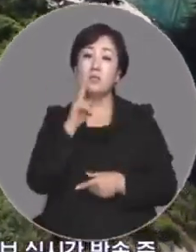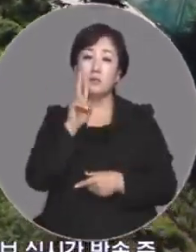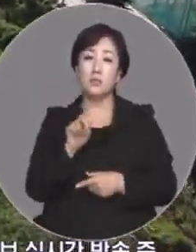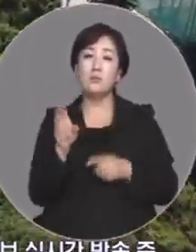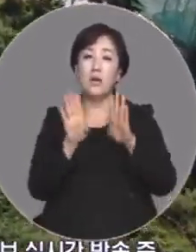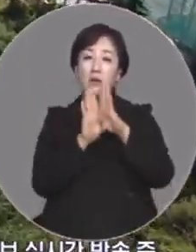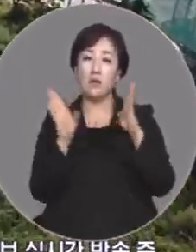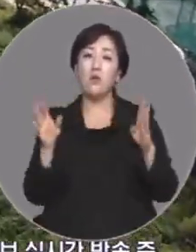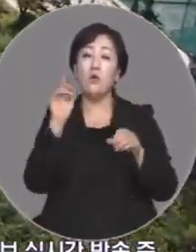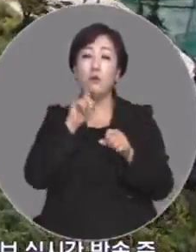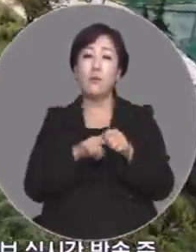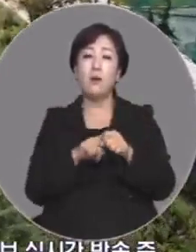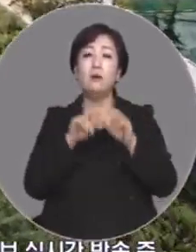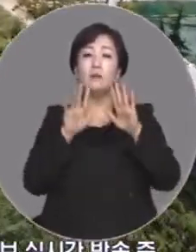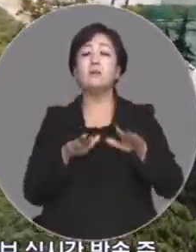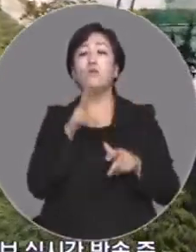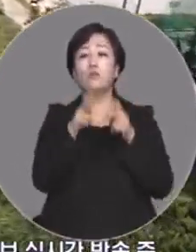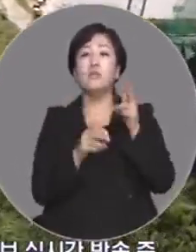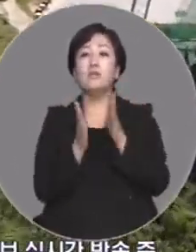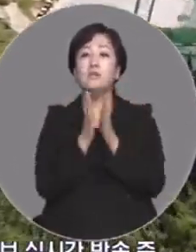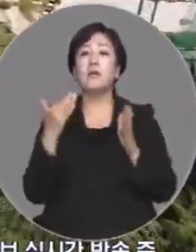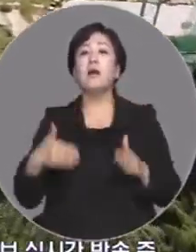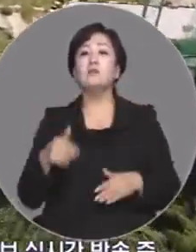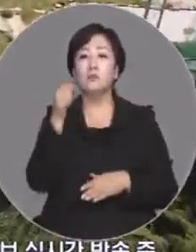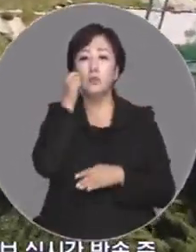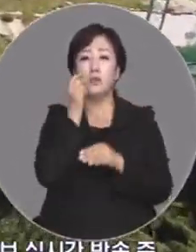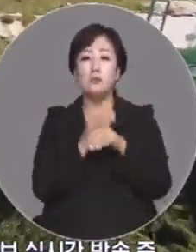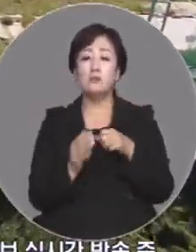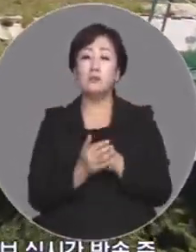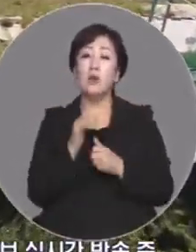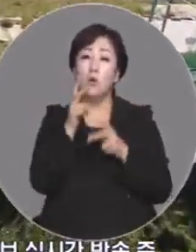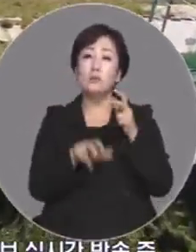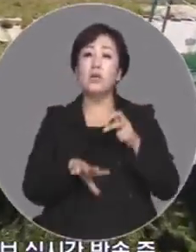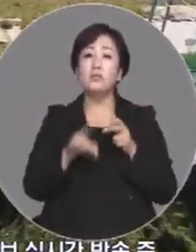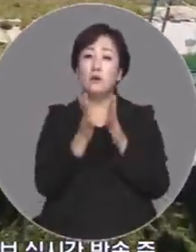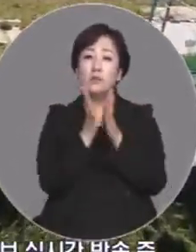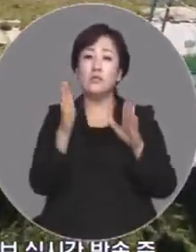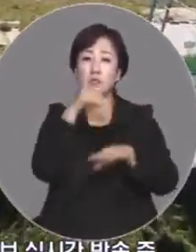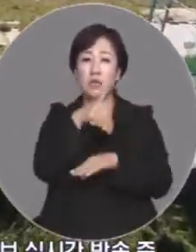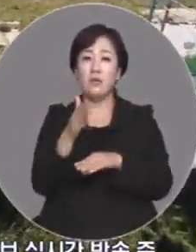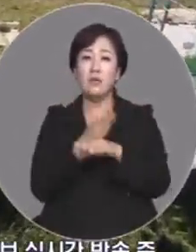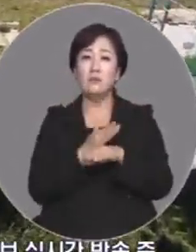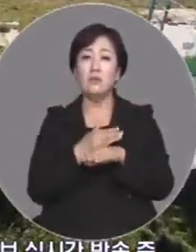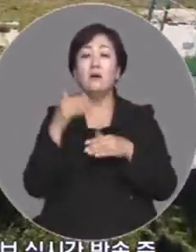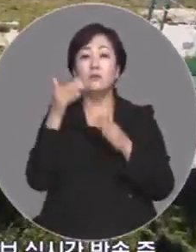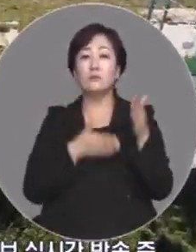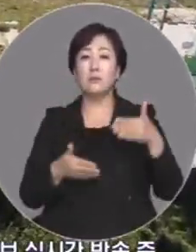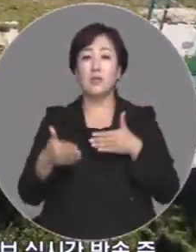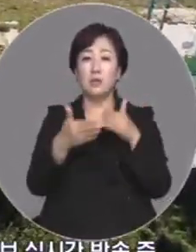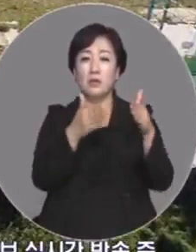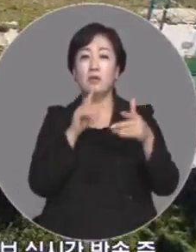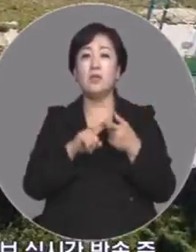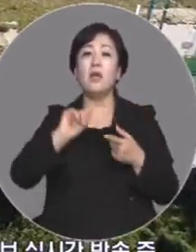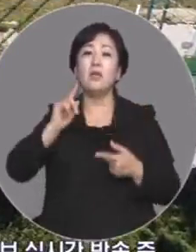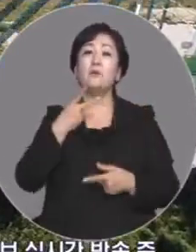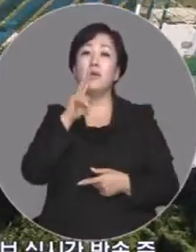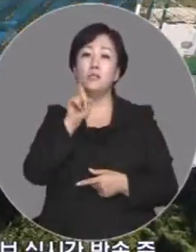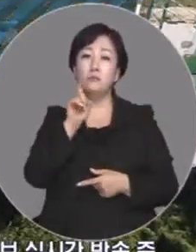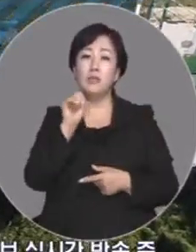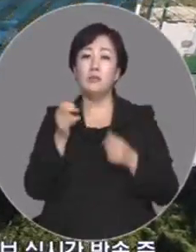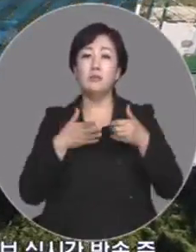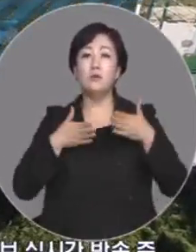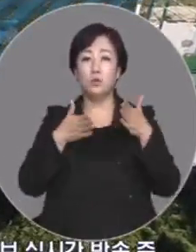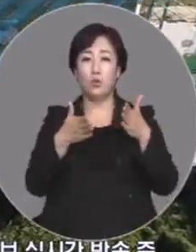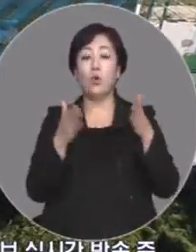목표로 하고 있지만 첫 삽도 뜨지 못했다는 점. 공사에 착공하기 위해선 중장비가 드나들 210m 길이의 도로가